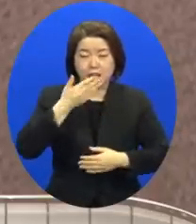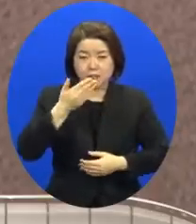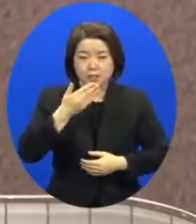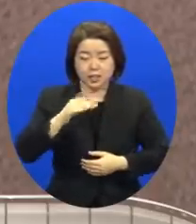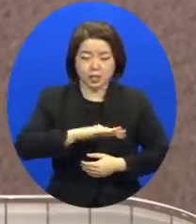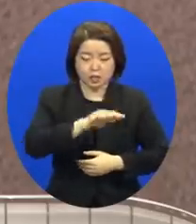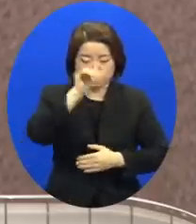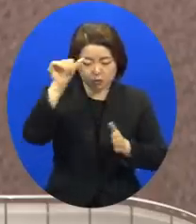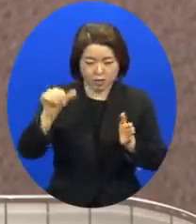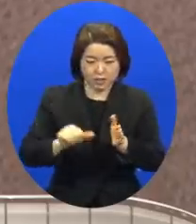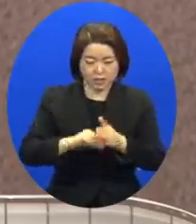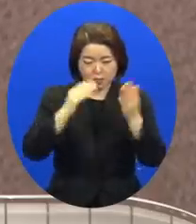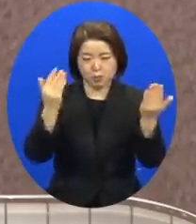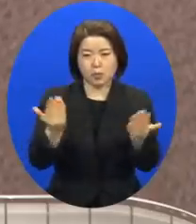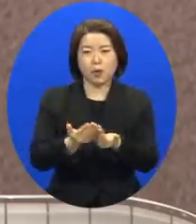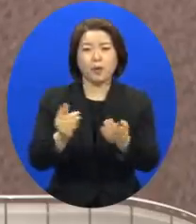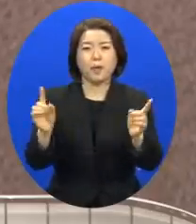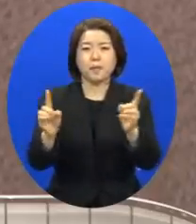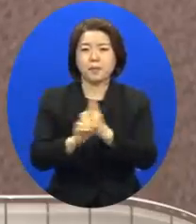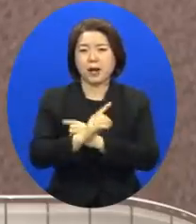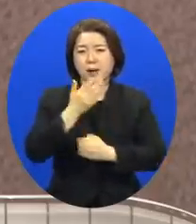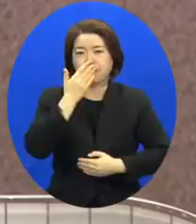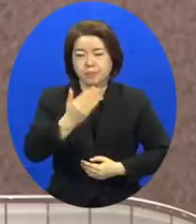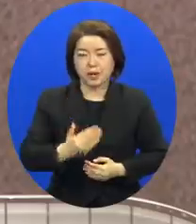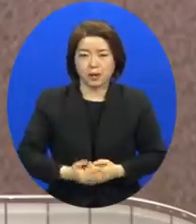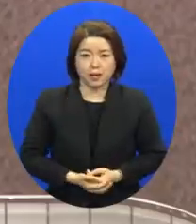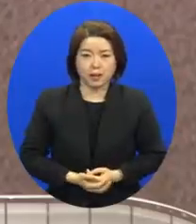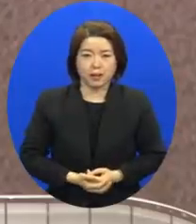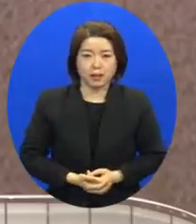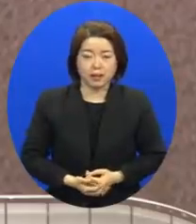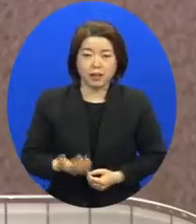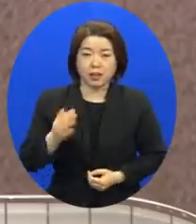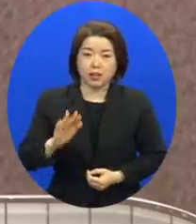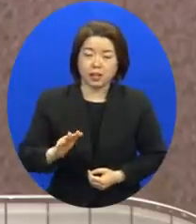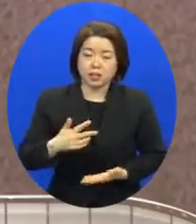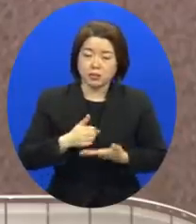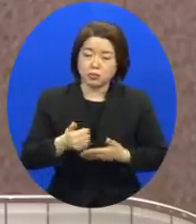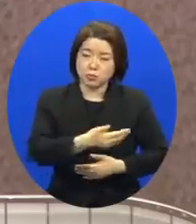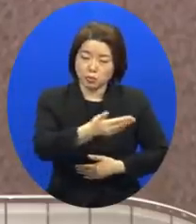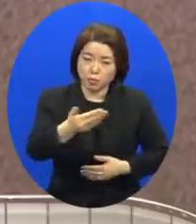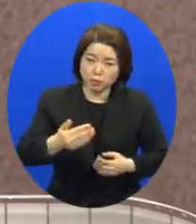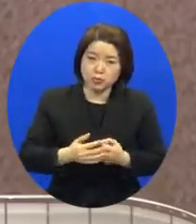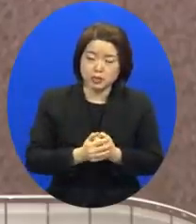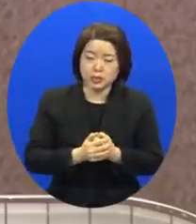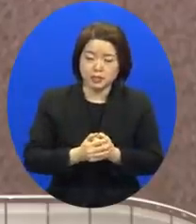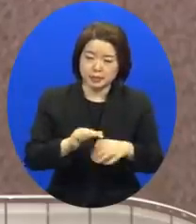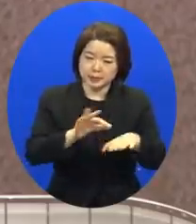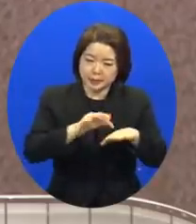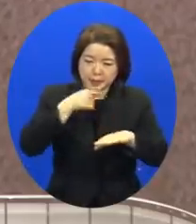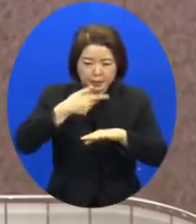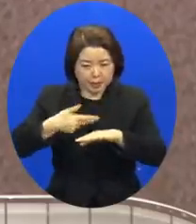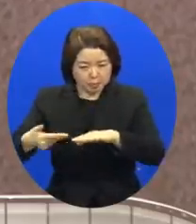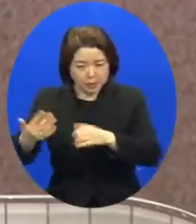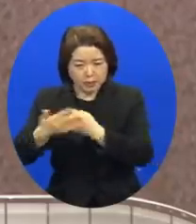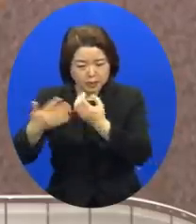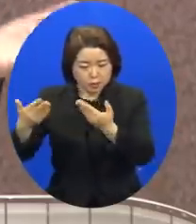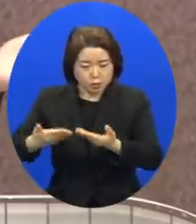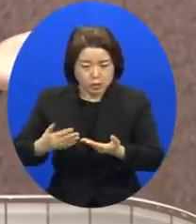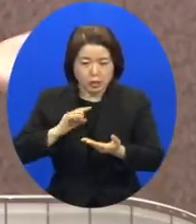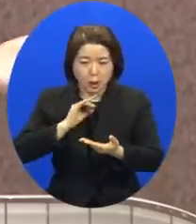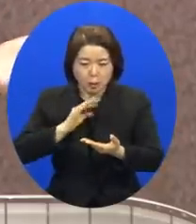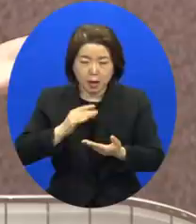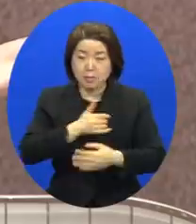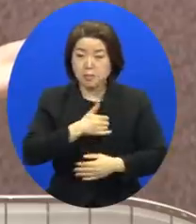바꿉니다 그러나 만약 여러분이 주님이 나에게 살과 필요 주신 은혜를 주시는 것으로만 그냥 만족하고